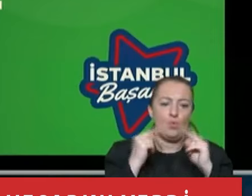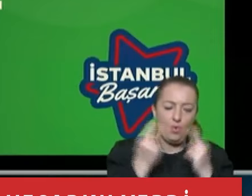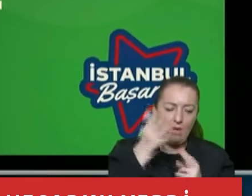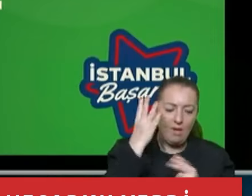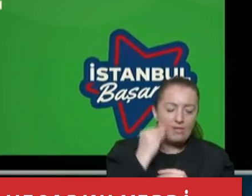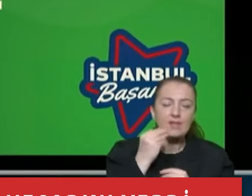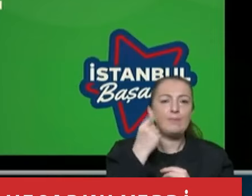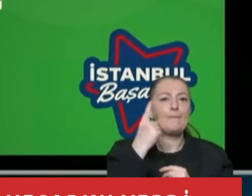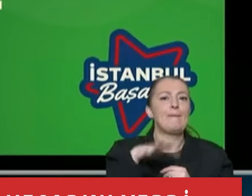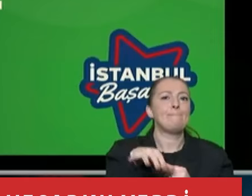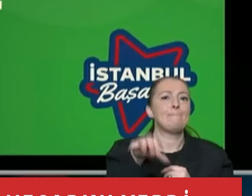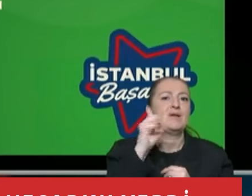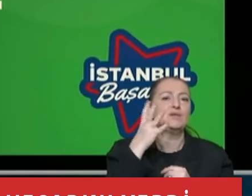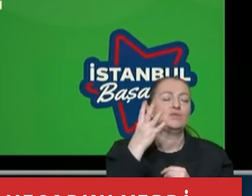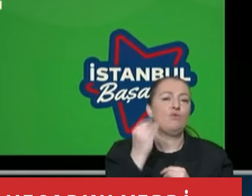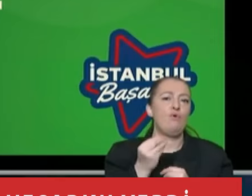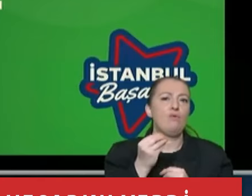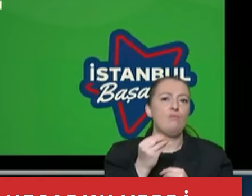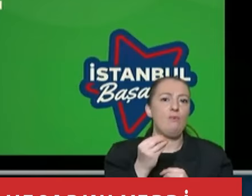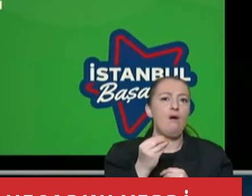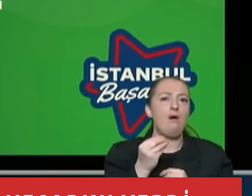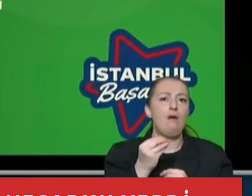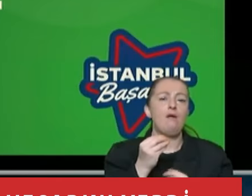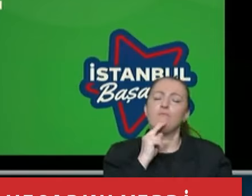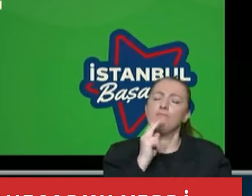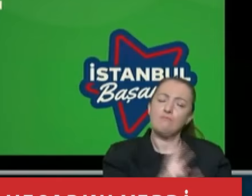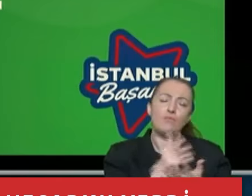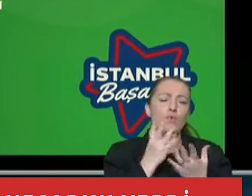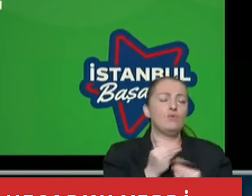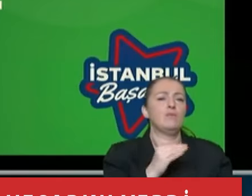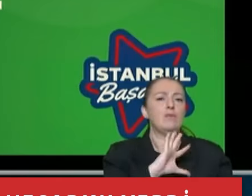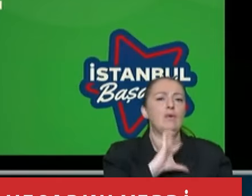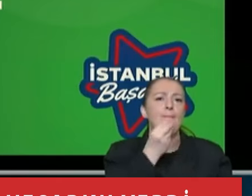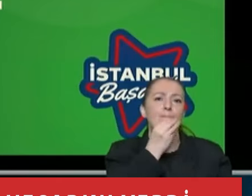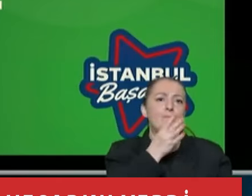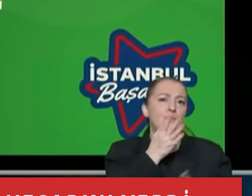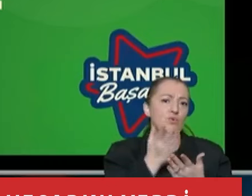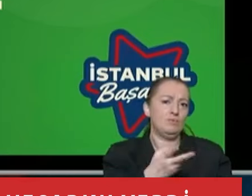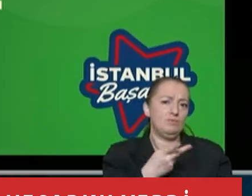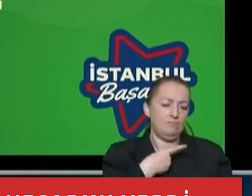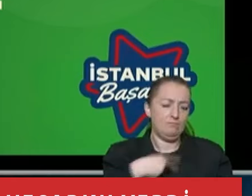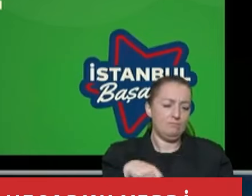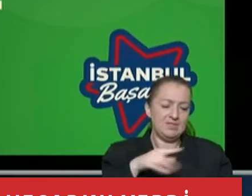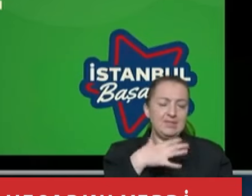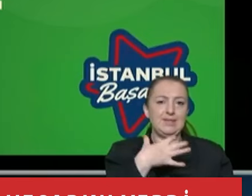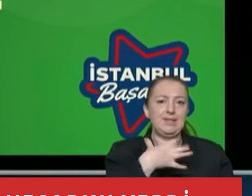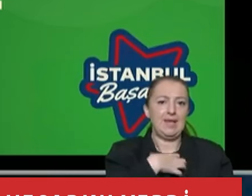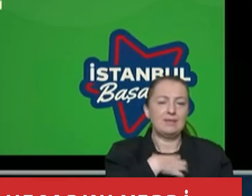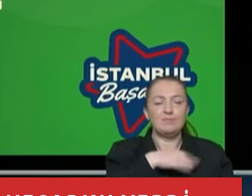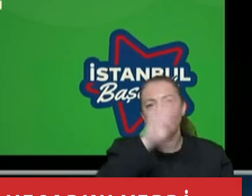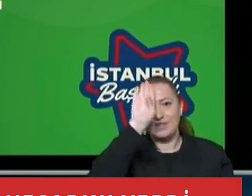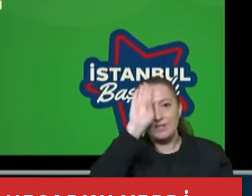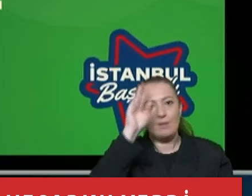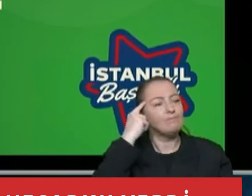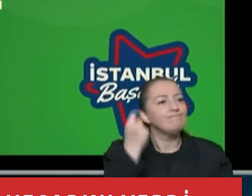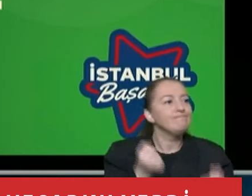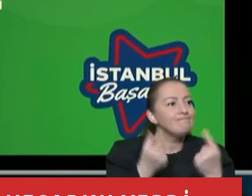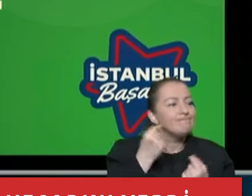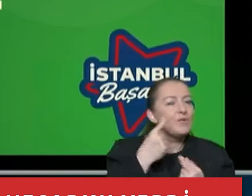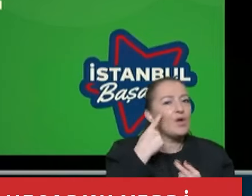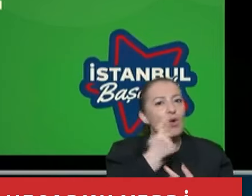bir Merkez olma iddiası taşıdığını Biz çok iyi biliyoruz Biz kendimizi İstanbul'un yaratıcı endüstrilerinde